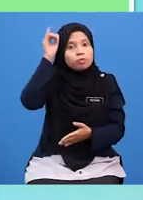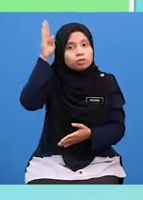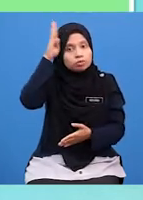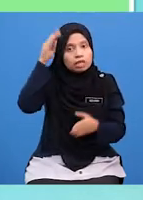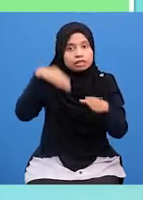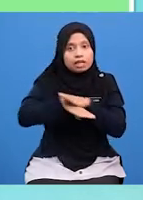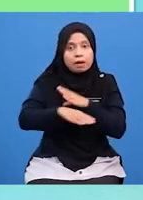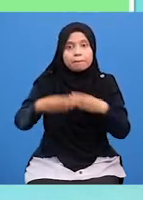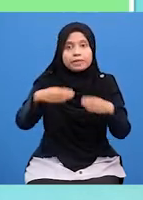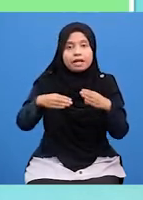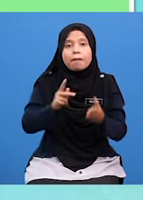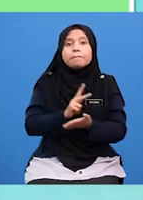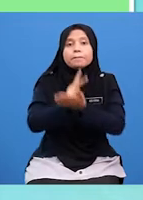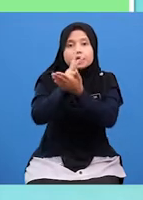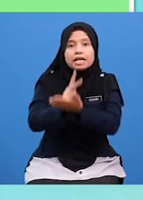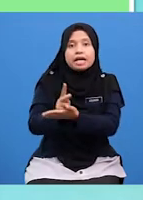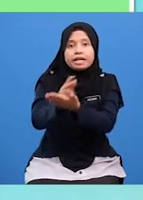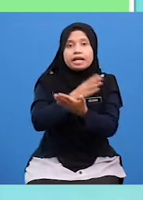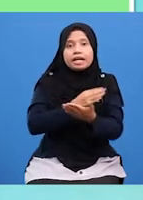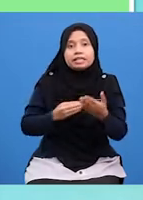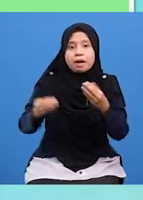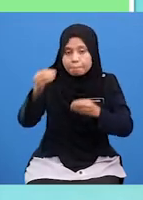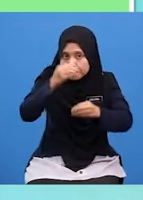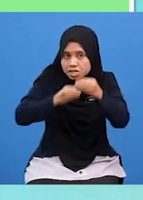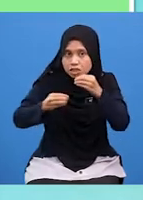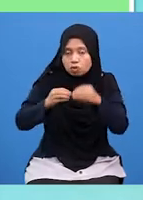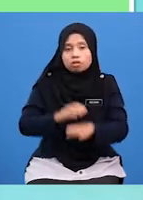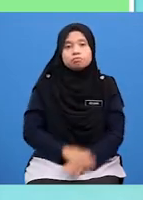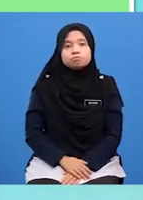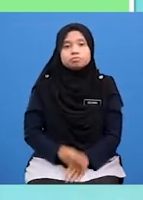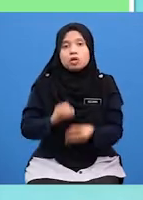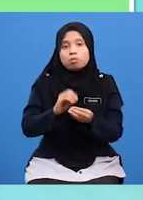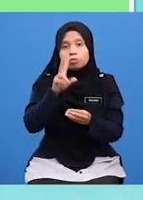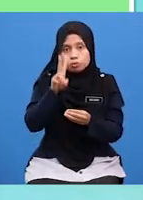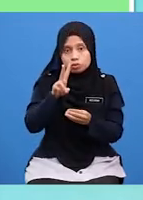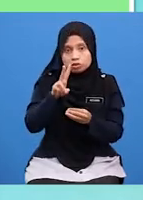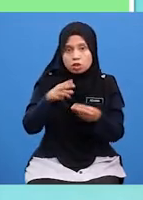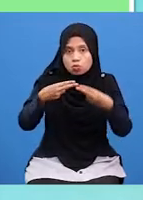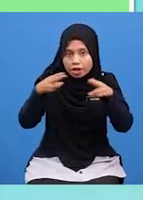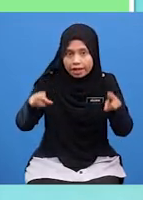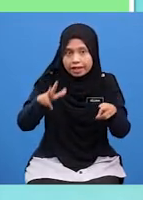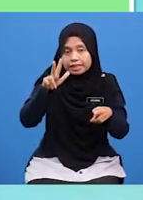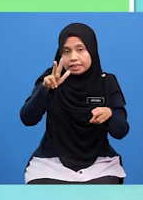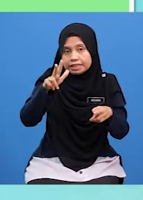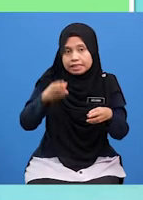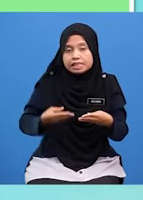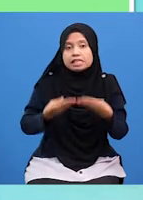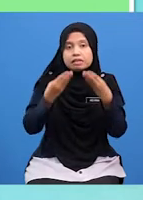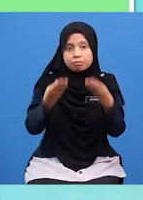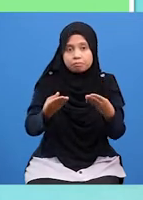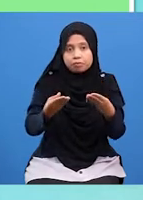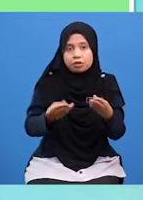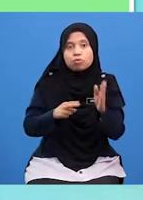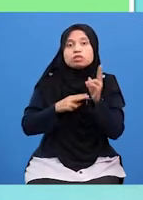Battuta dalam bidang pelayaran dan penerokaan. Kedua, huraikan tiga sumbangan